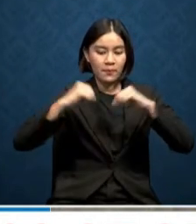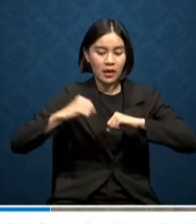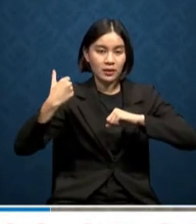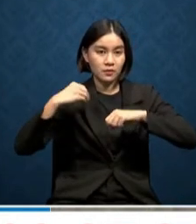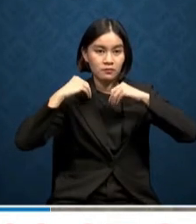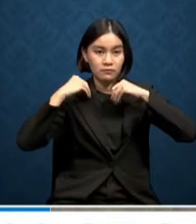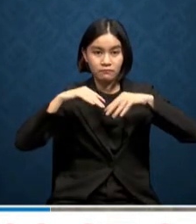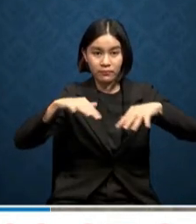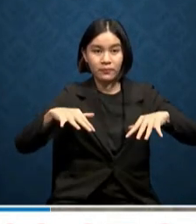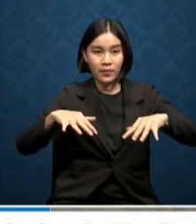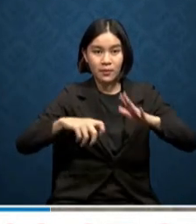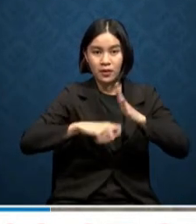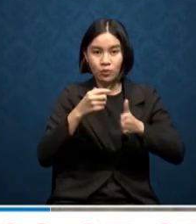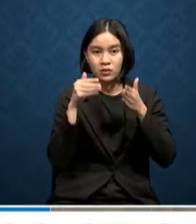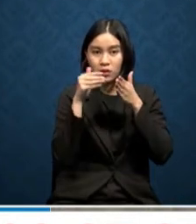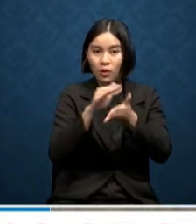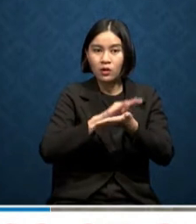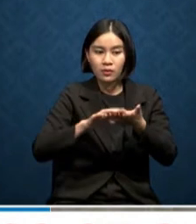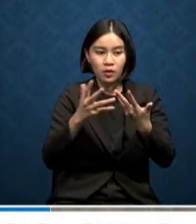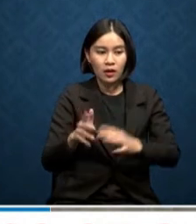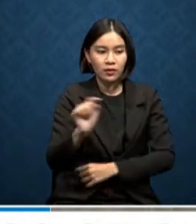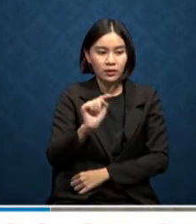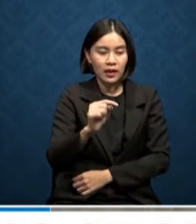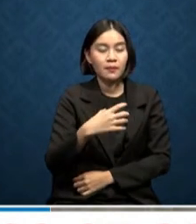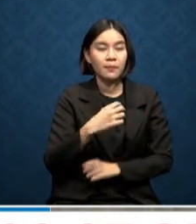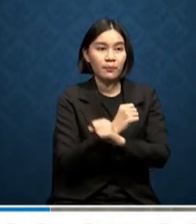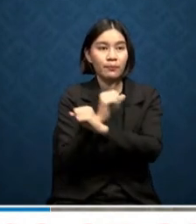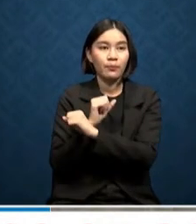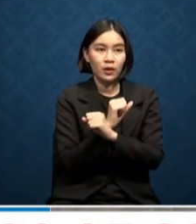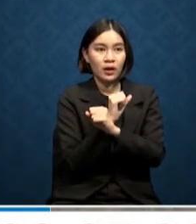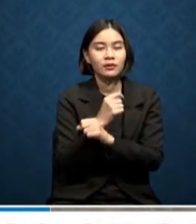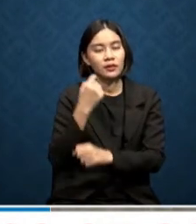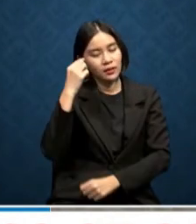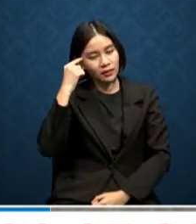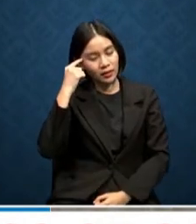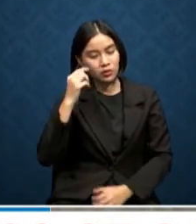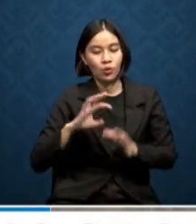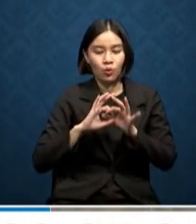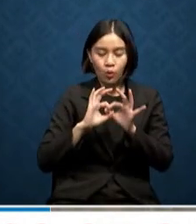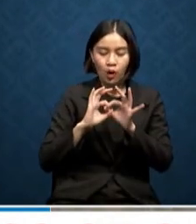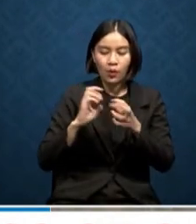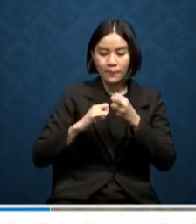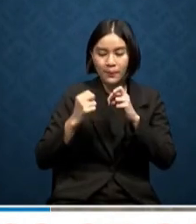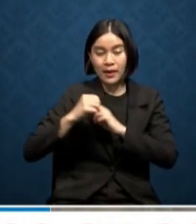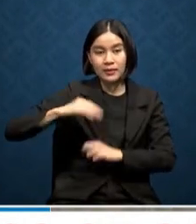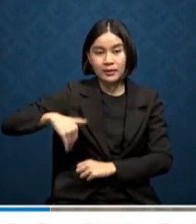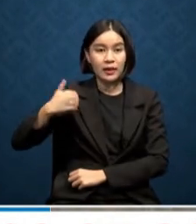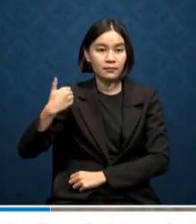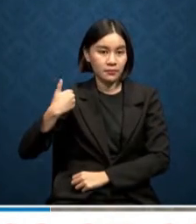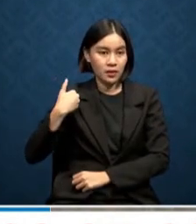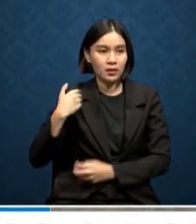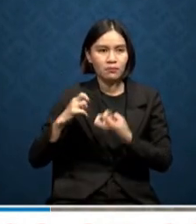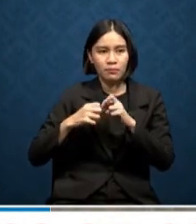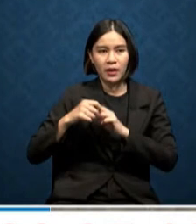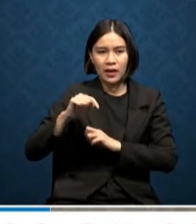มาตรการเงื่อนไขเฉพาะไปเรียบร้อยแล้วนะฮะว่าป้องกันนะฮแปลว่าเก็กังวลอยู่แล้วครับว่าจะผผลกระทบและผลกระทบนี้นะฮะก็